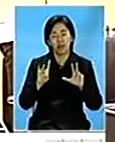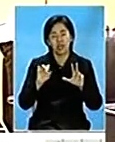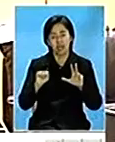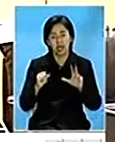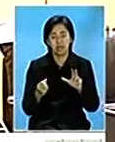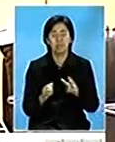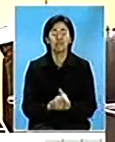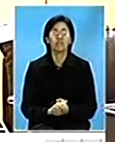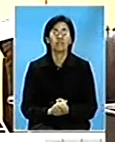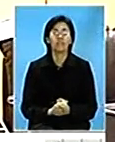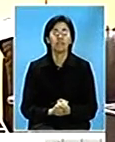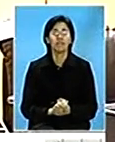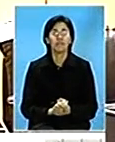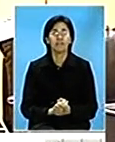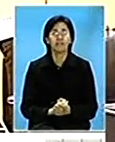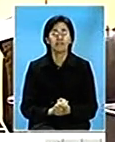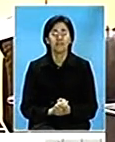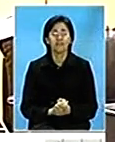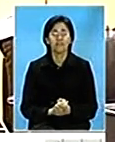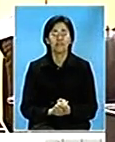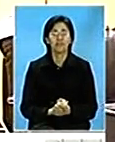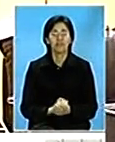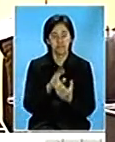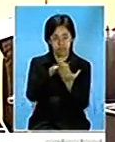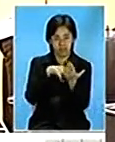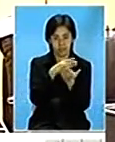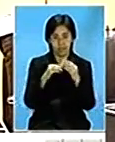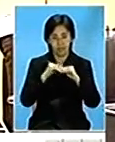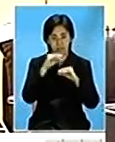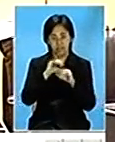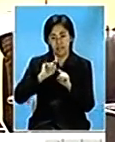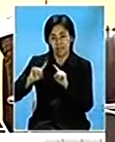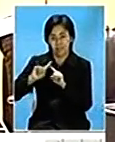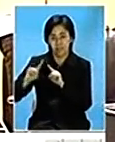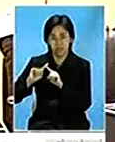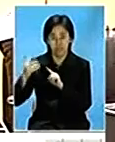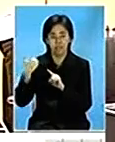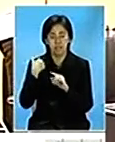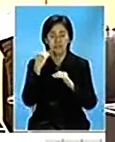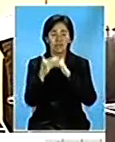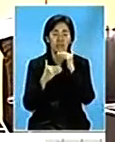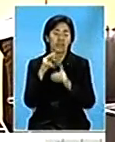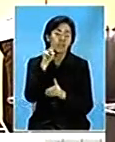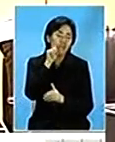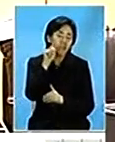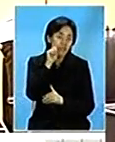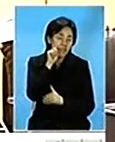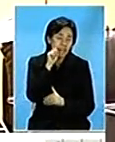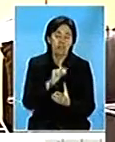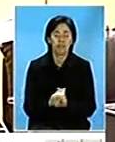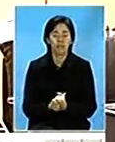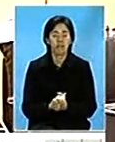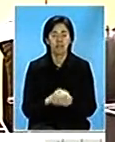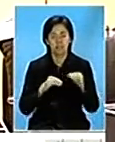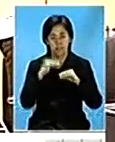ต้นนอกจากนั้นมีแผนงานโครงการปรับปรุงพัฒนาแหล่งน้ำประกอบด้วย2โครง